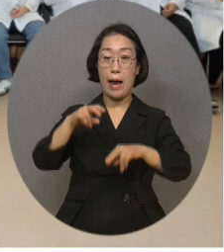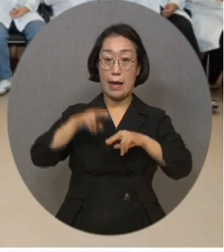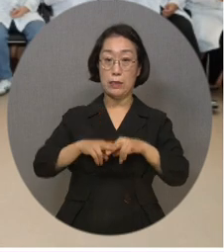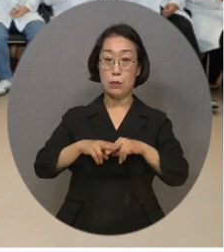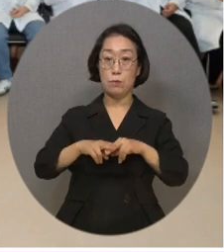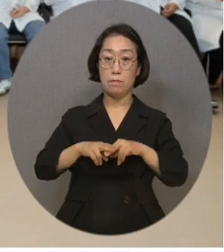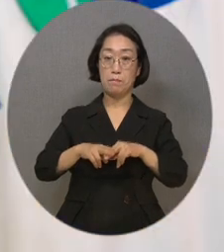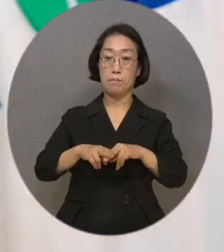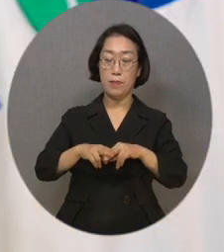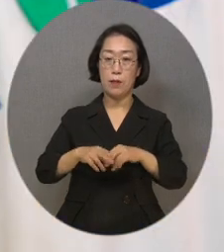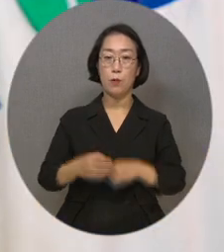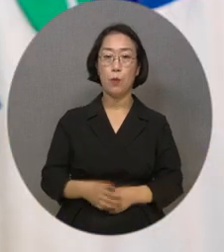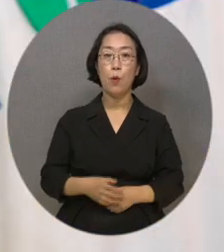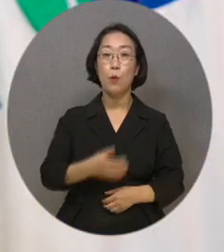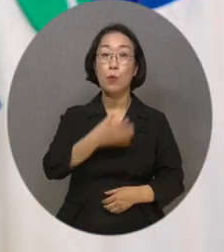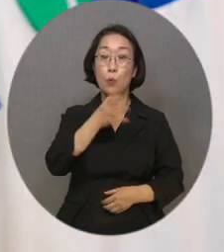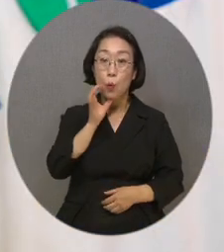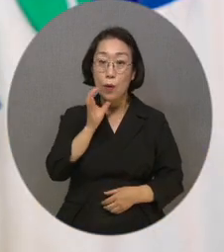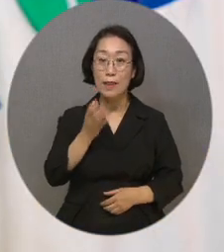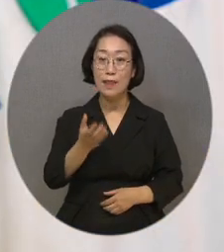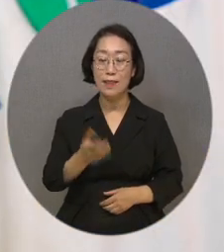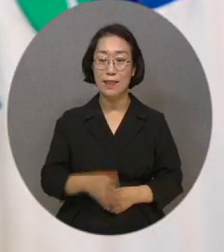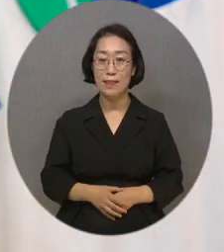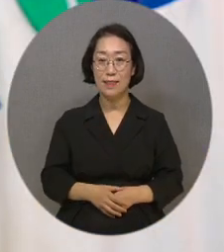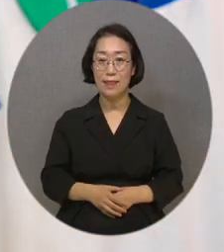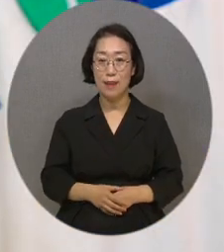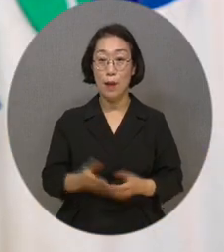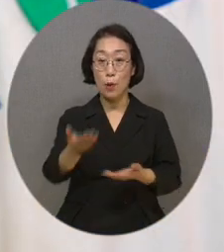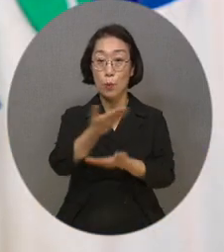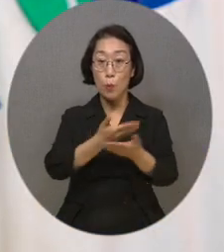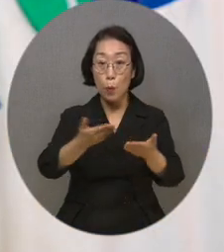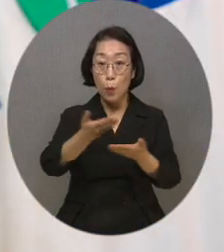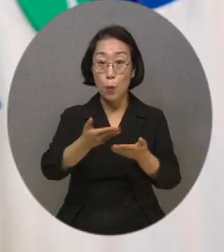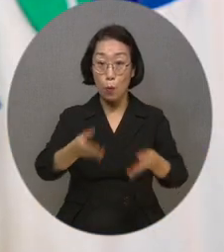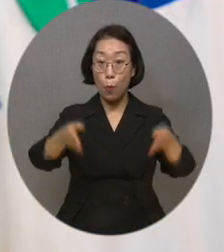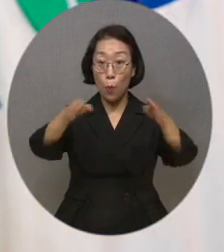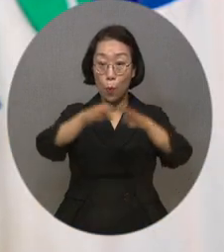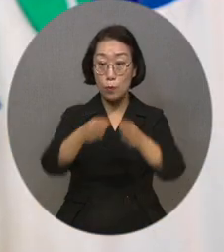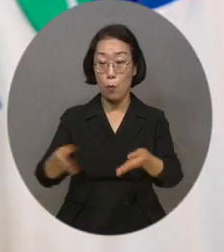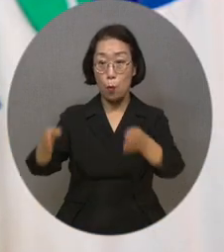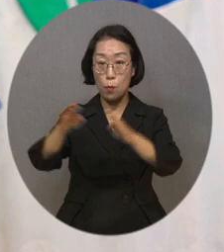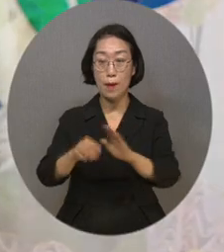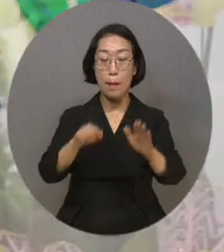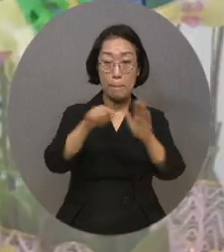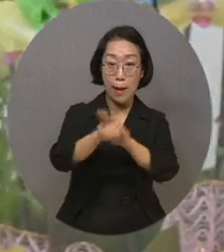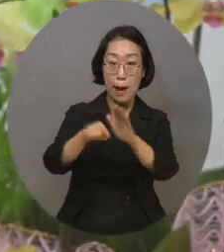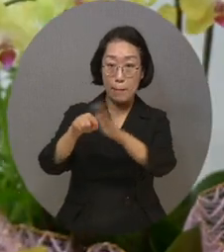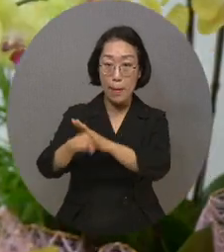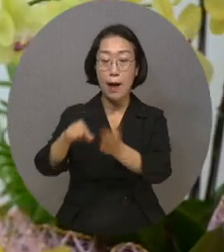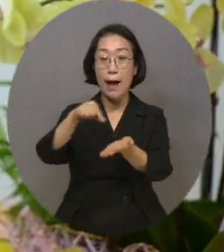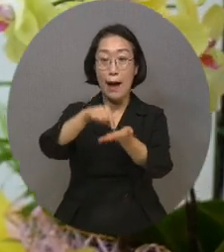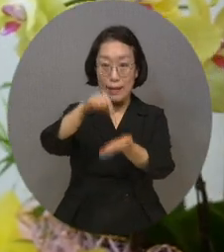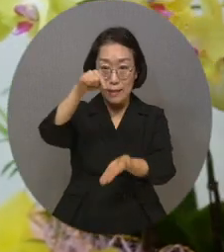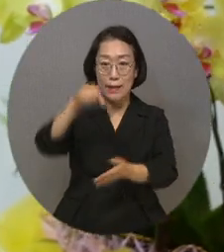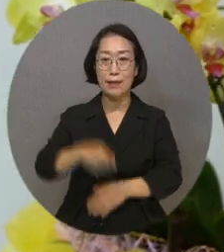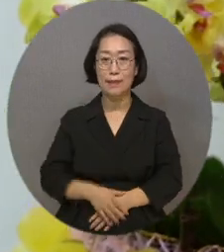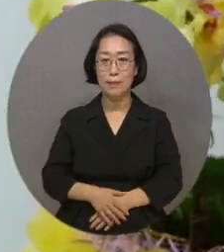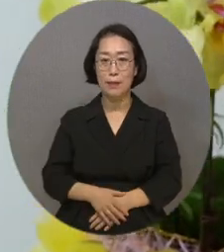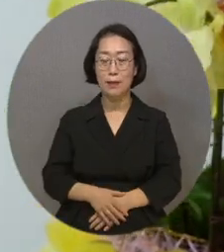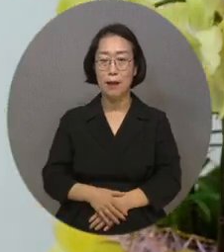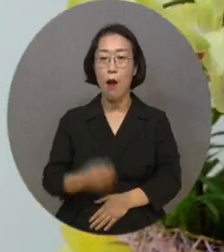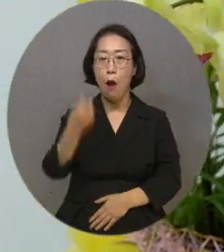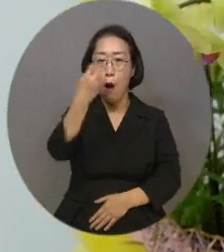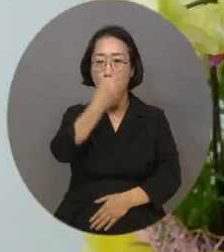매일 이제 경로당이나 마을 회관을 찾아다니면서 거기에서 최소한의 아주 간단하지만 최소한의 그